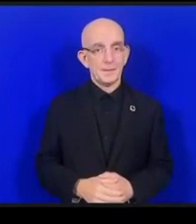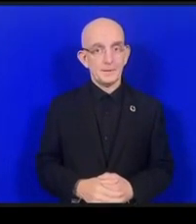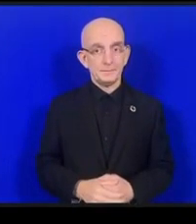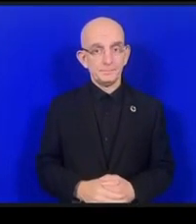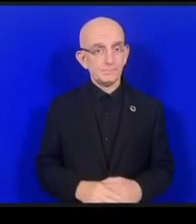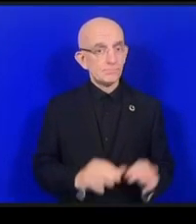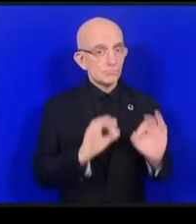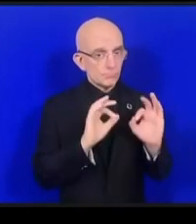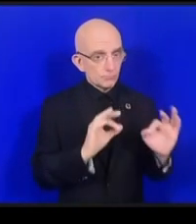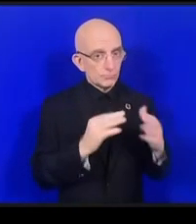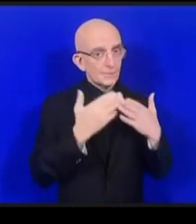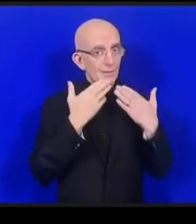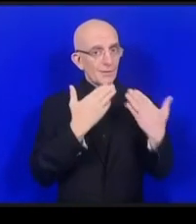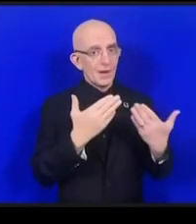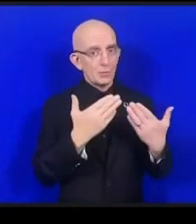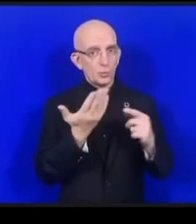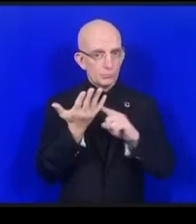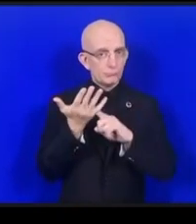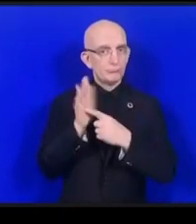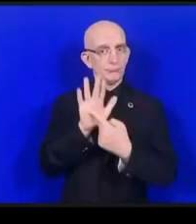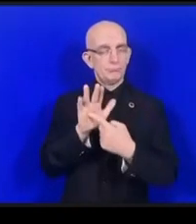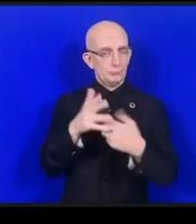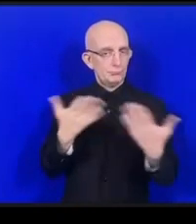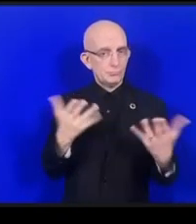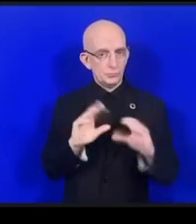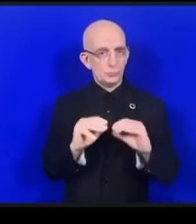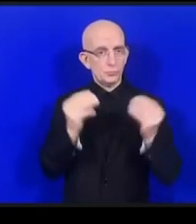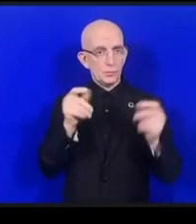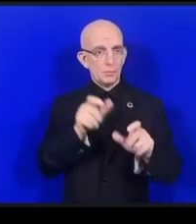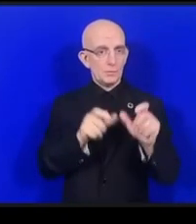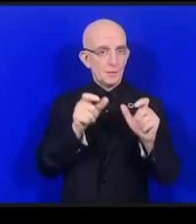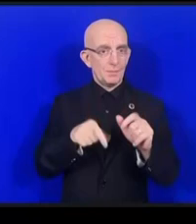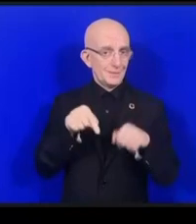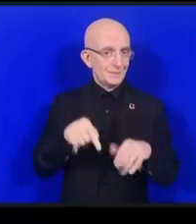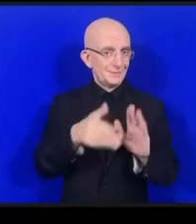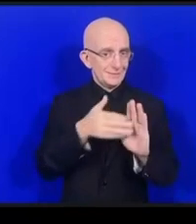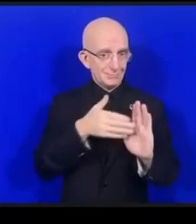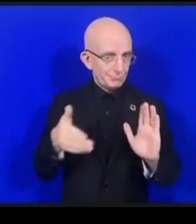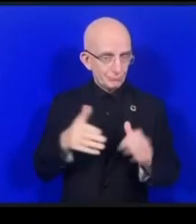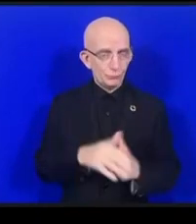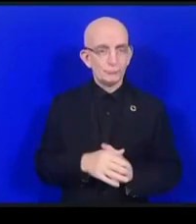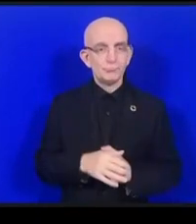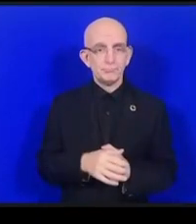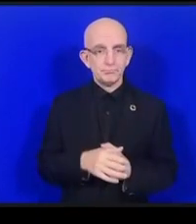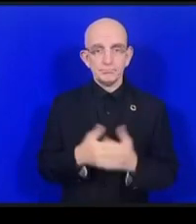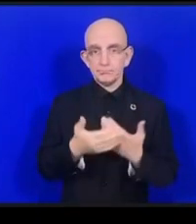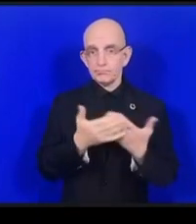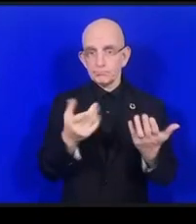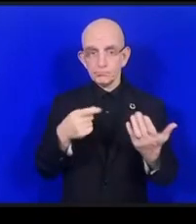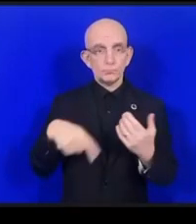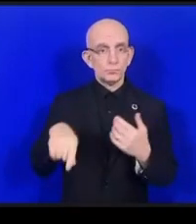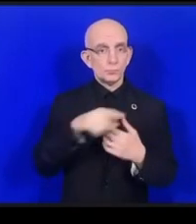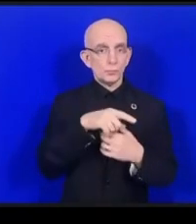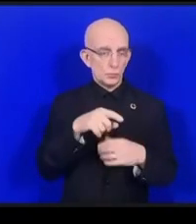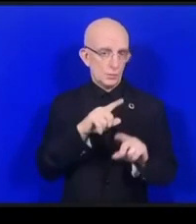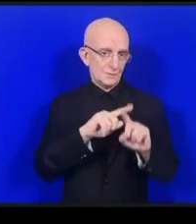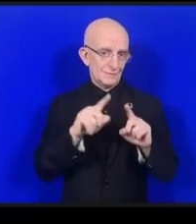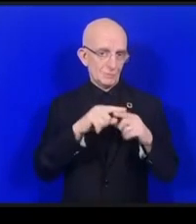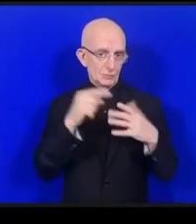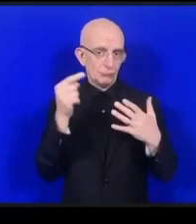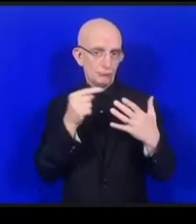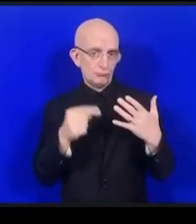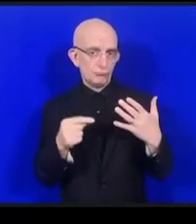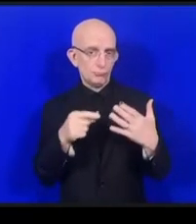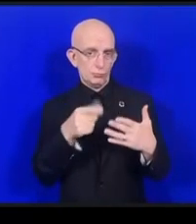вы озвучили точку зрения молодёже на этой сессии действительно по всем тем темам